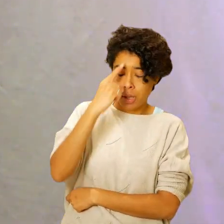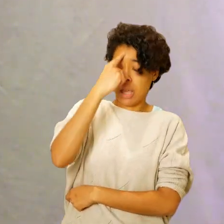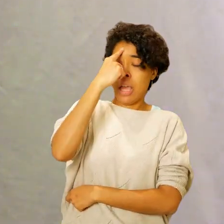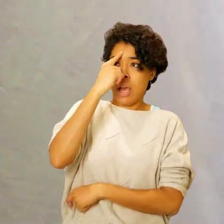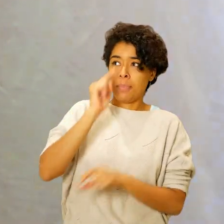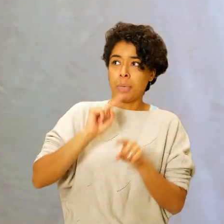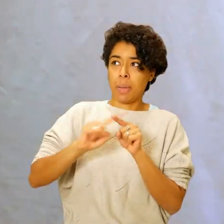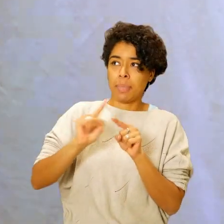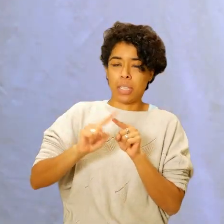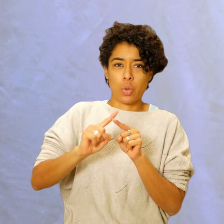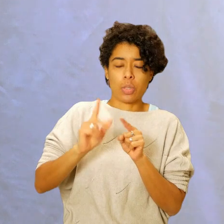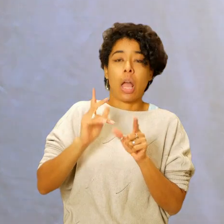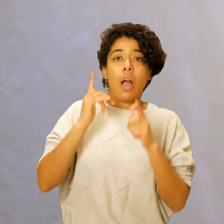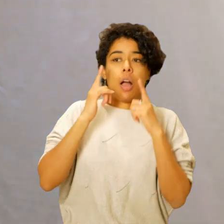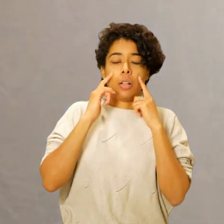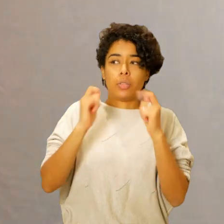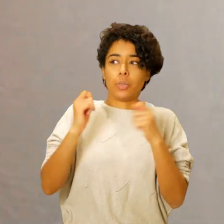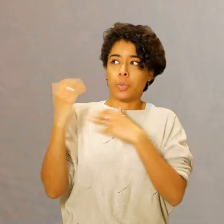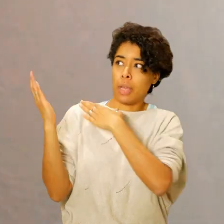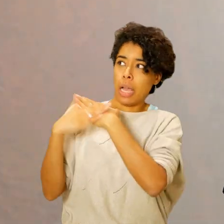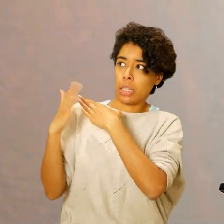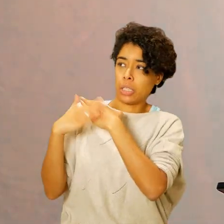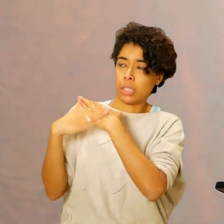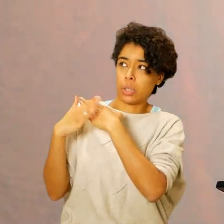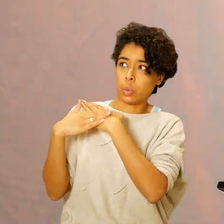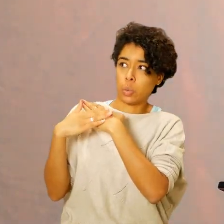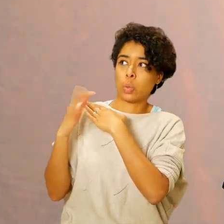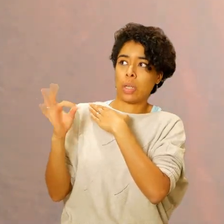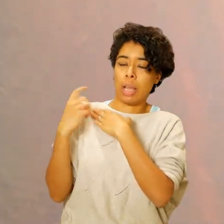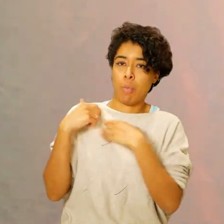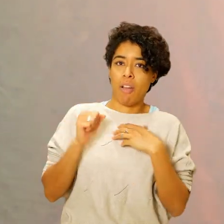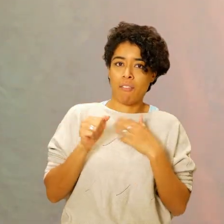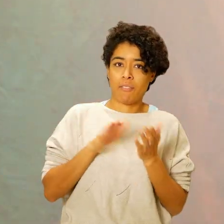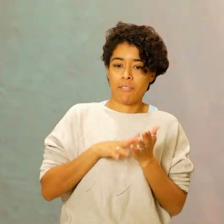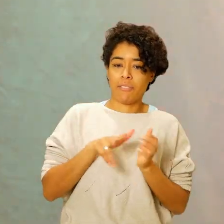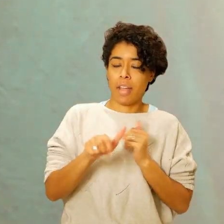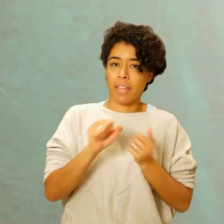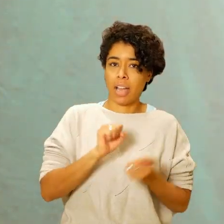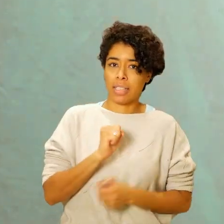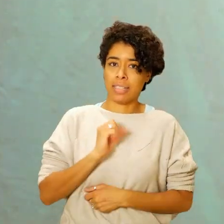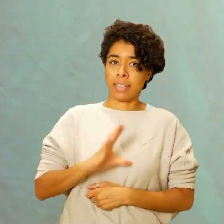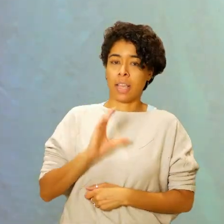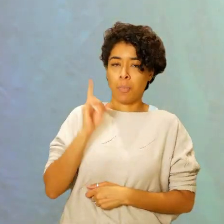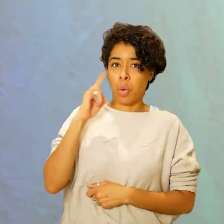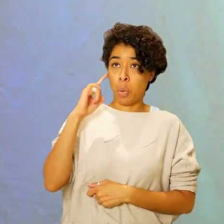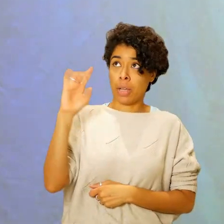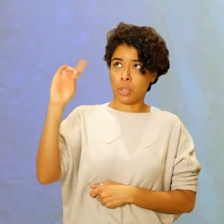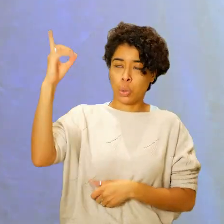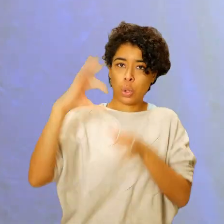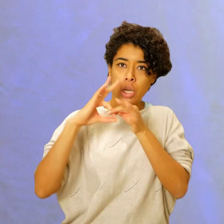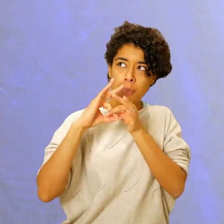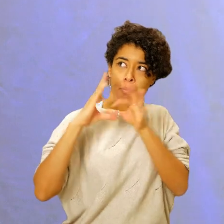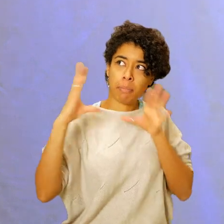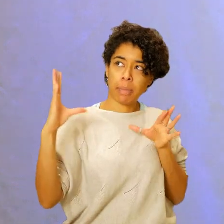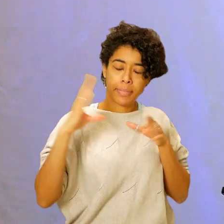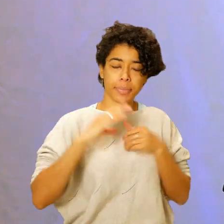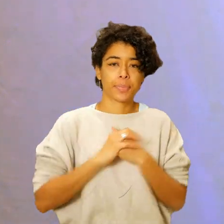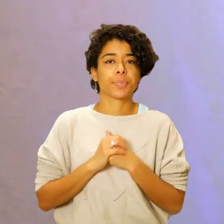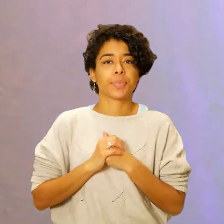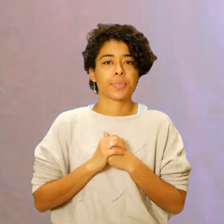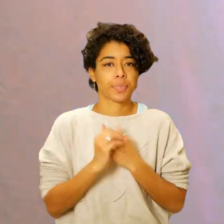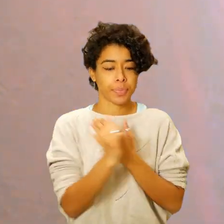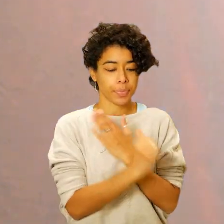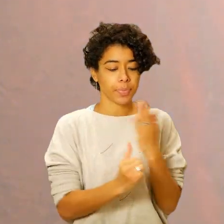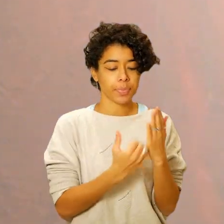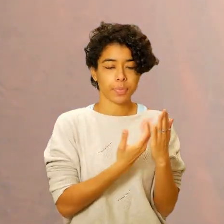certaines choses. Mais attention, tu es en train de te dessécher parce que tu n'es plus connecté où il faut. La Bible nous dit et